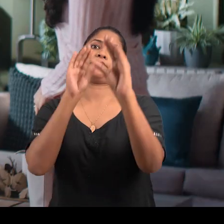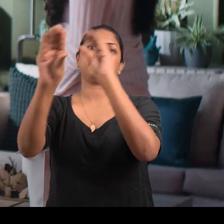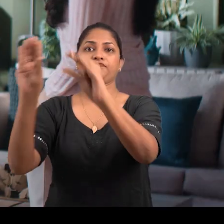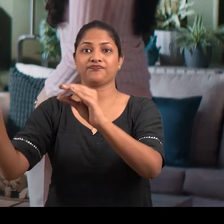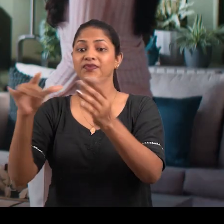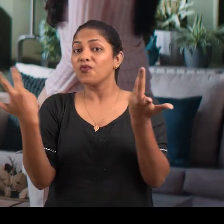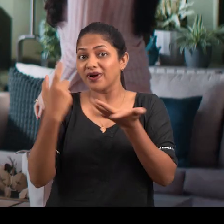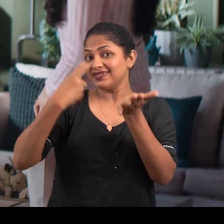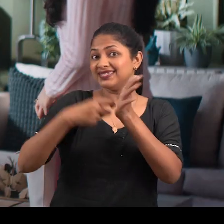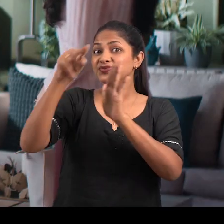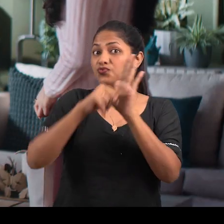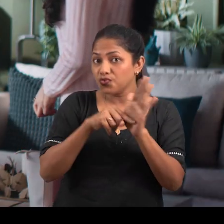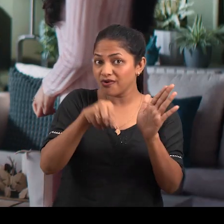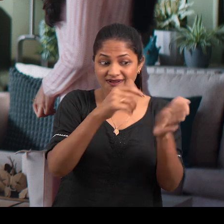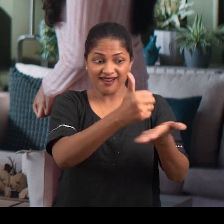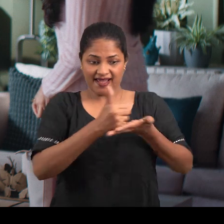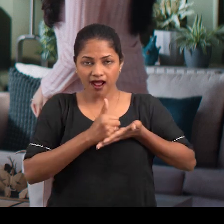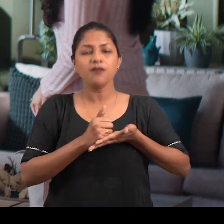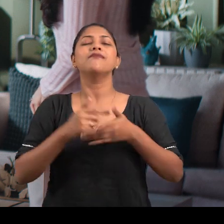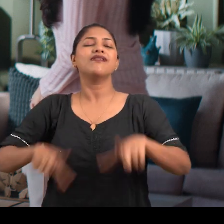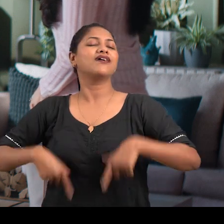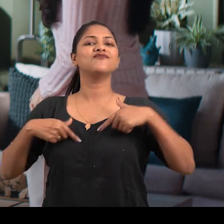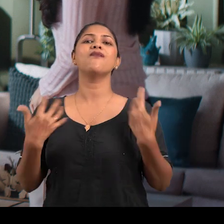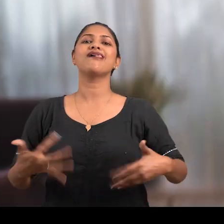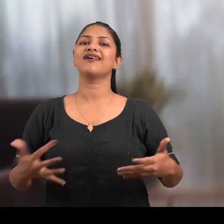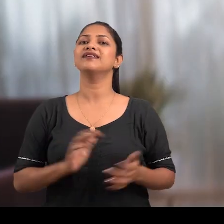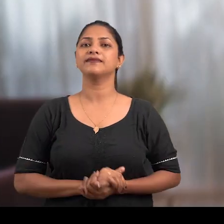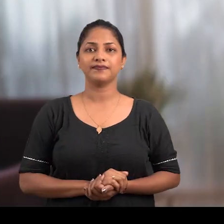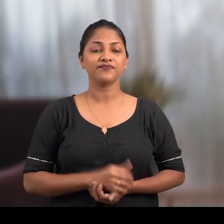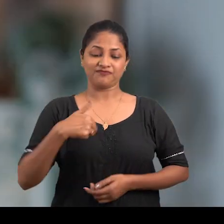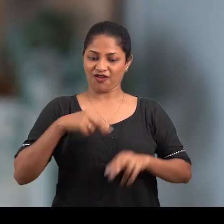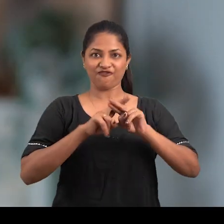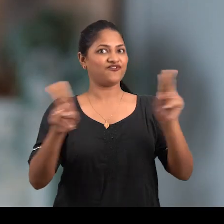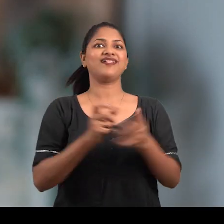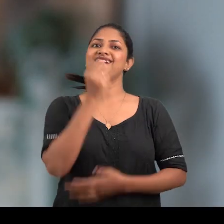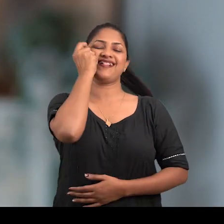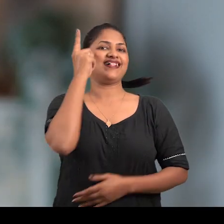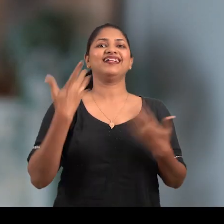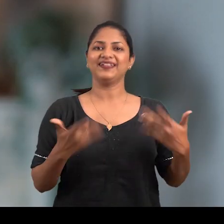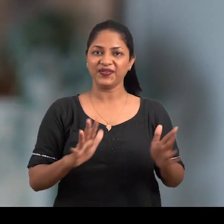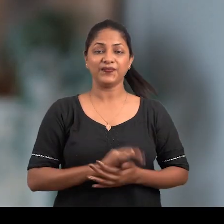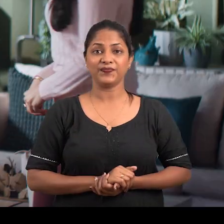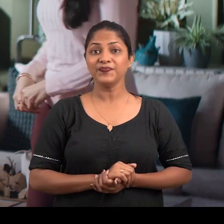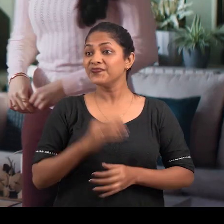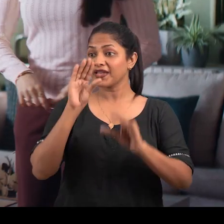বিনিয়োগের সঠিক সিদ্ধান্ত নেওয়ার কারণেই আজ আমাদের জীবন এত আরামদায়ক। এখন আমি সব